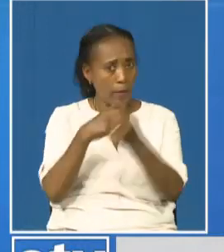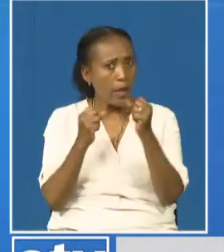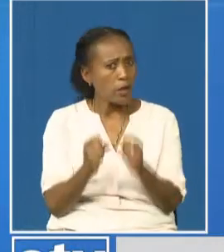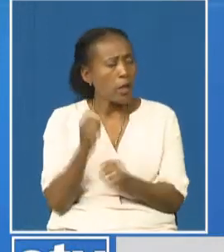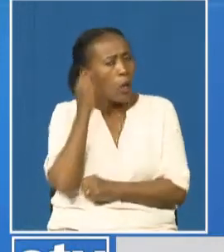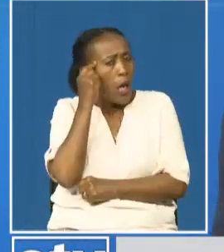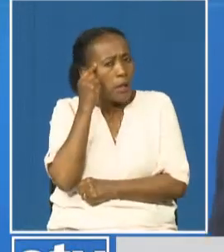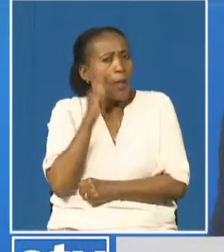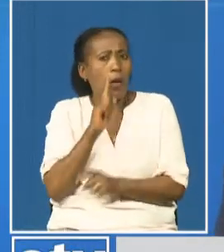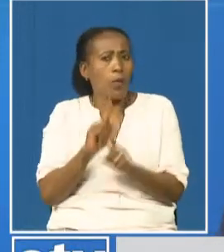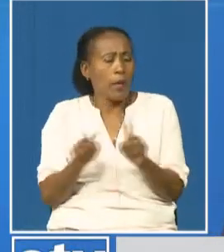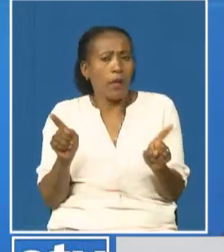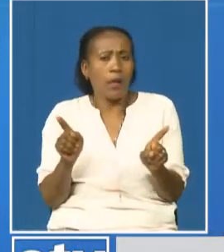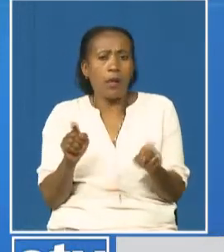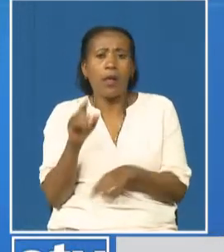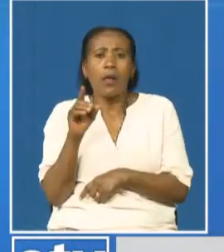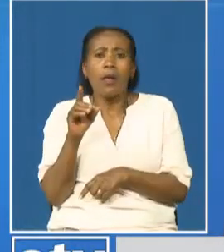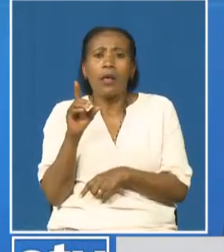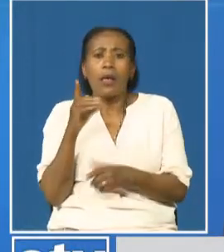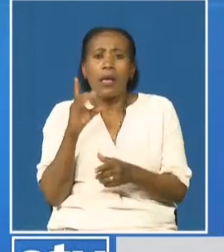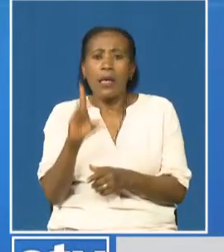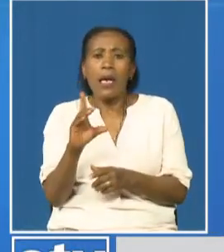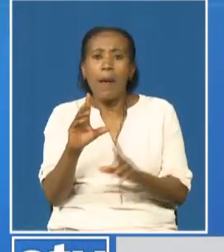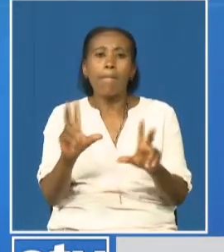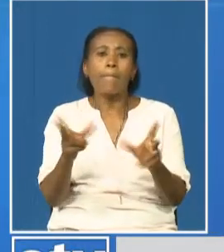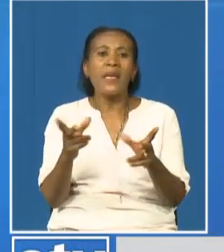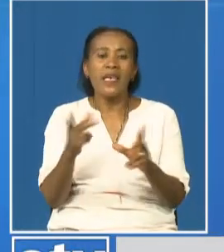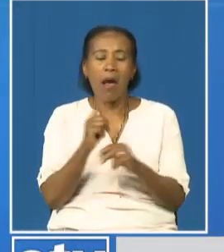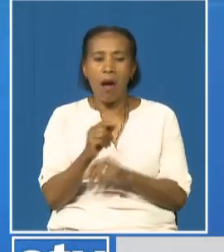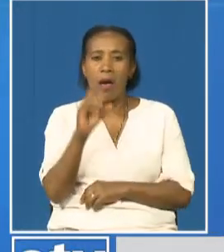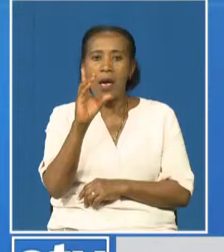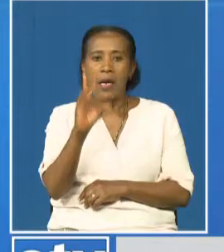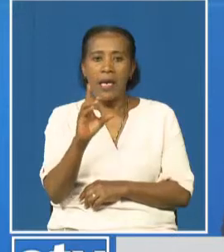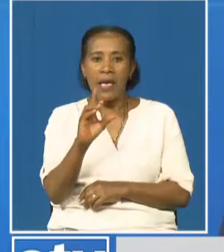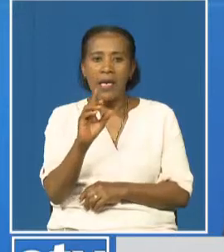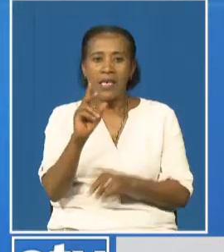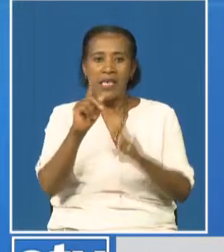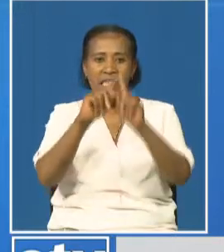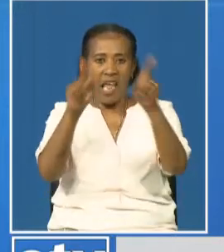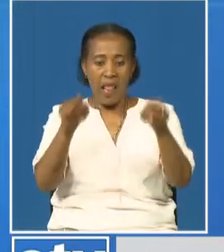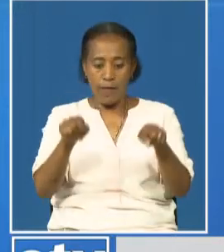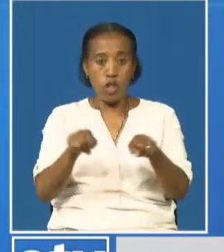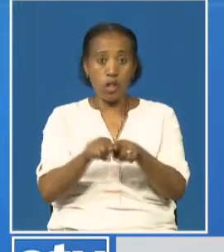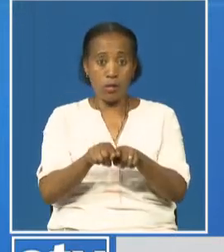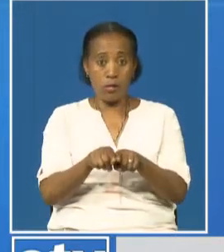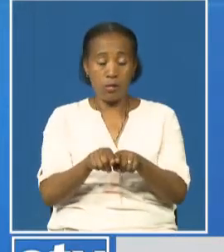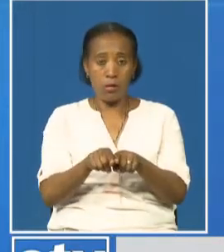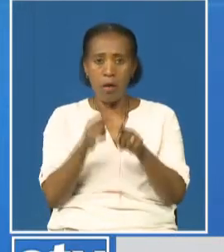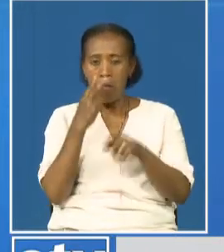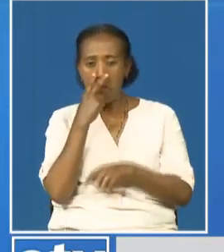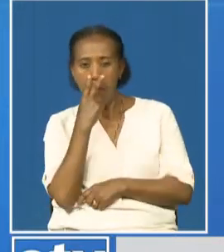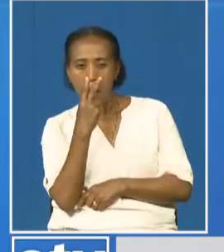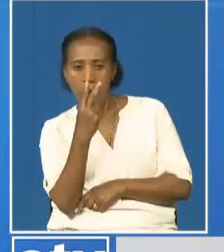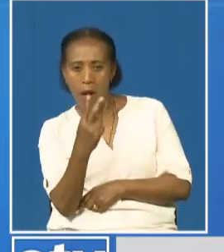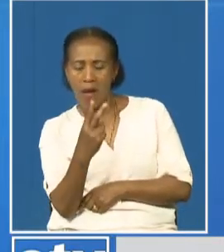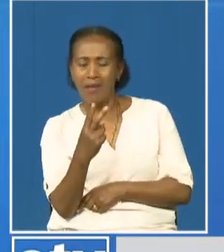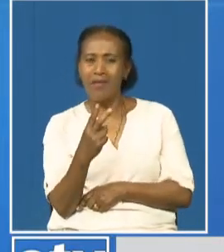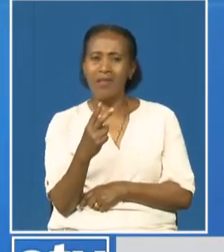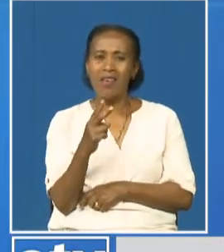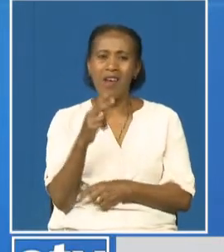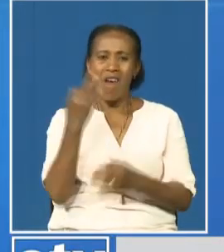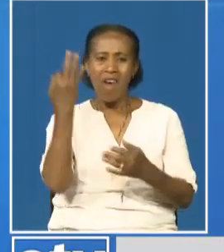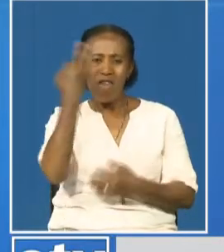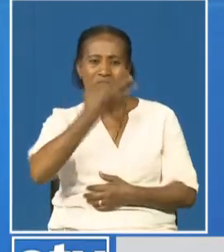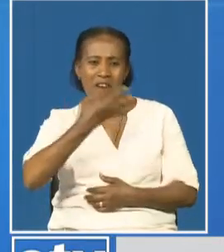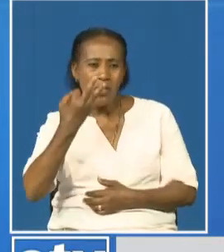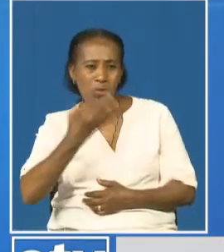ይችላል ብዬ አስባለሁ። በተለይ ከዚህ ከሚዲያ ከስክሪን ከቴሌቪዥን ከማየት